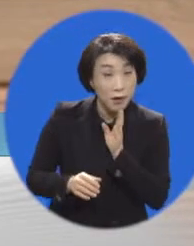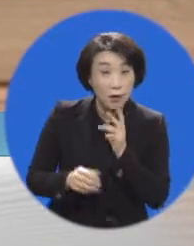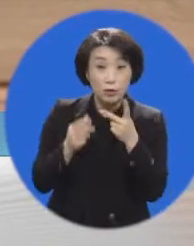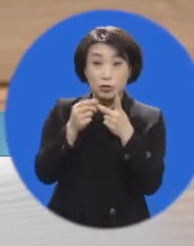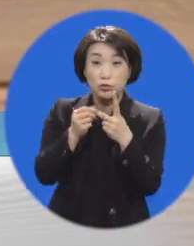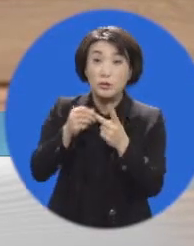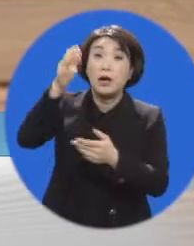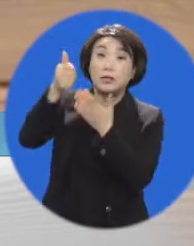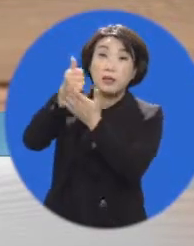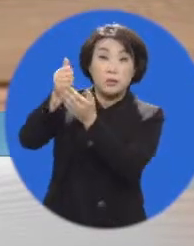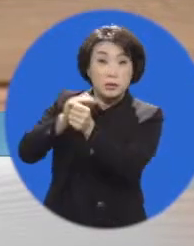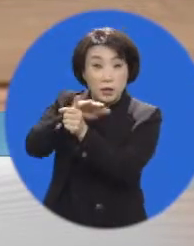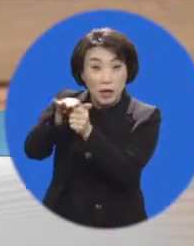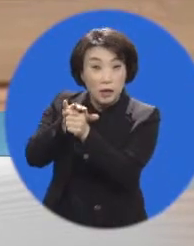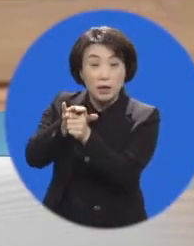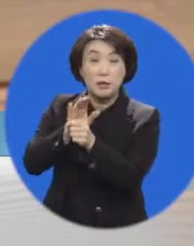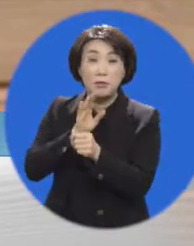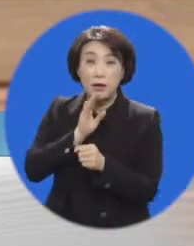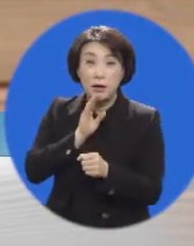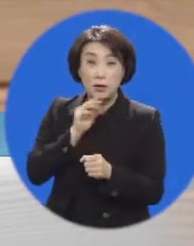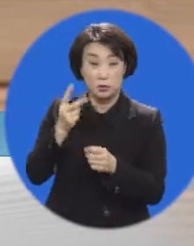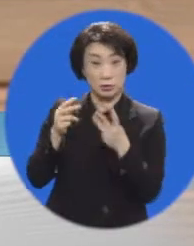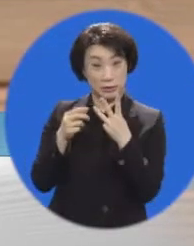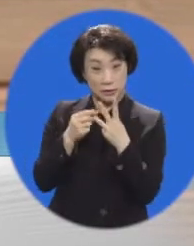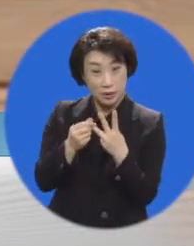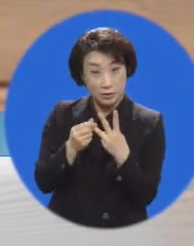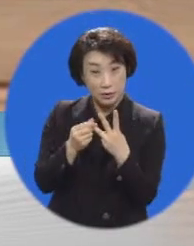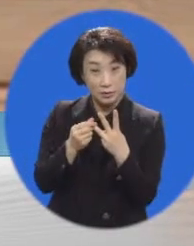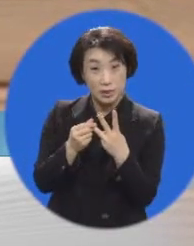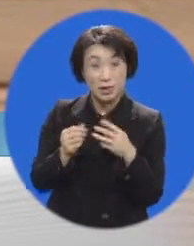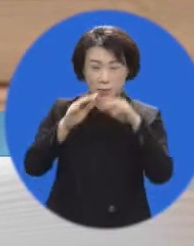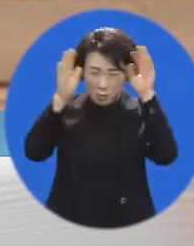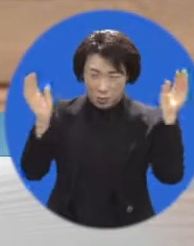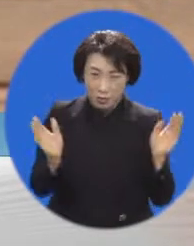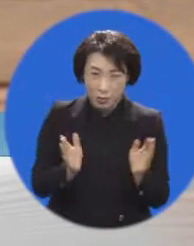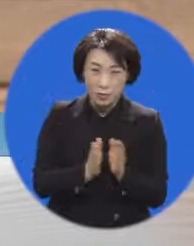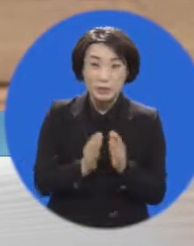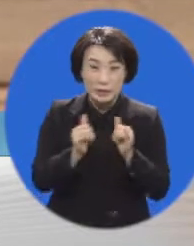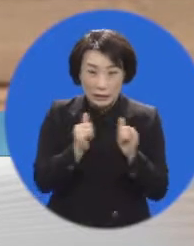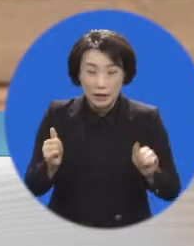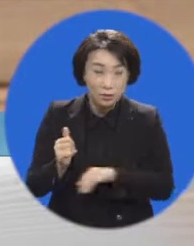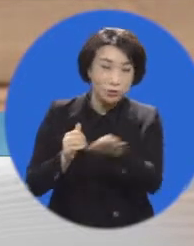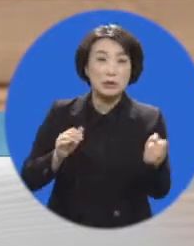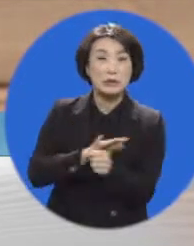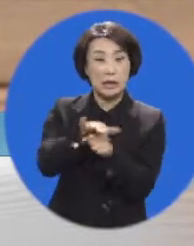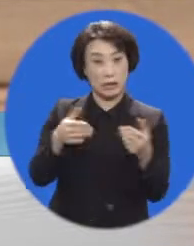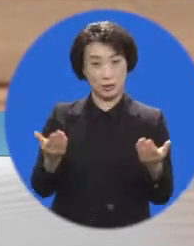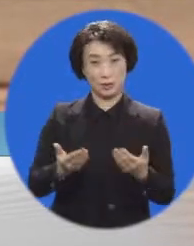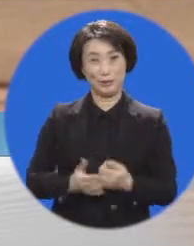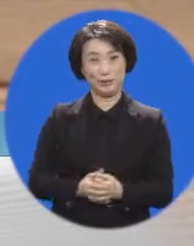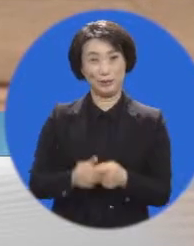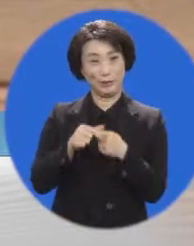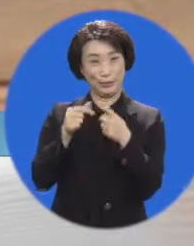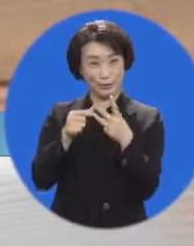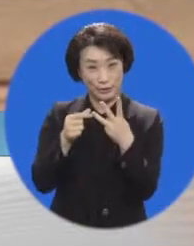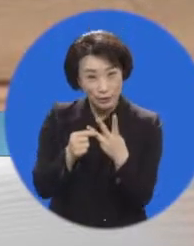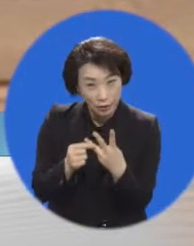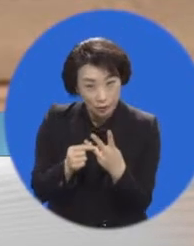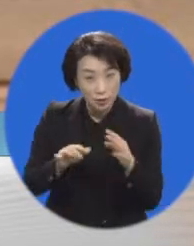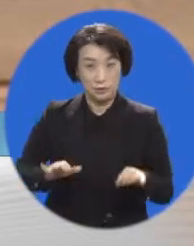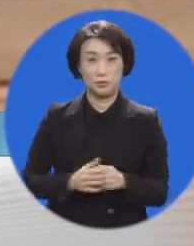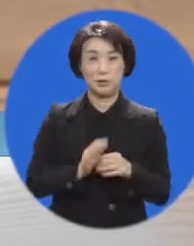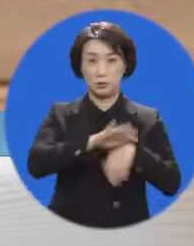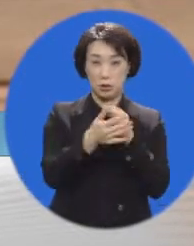번째는 하나님을 사랑하는 것이요, 세 번째는 모든 인간을 사랑하는 것인데, 성경